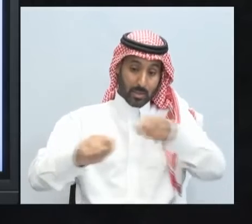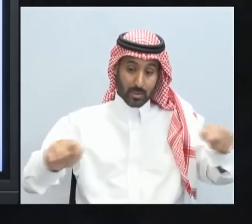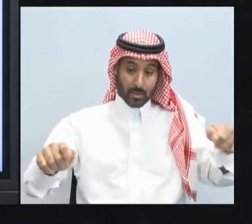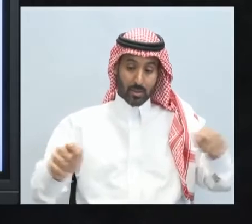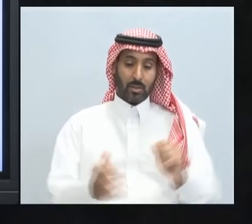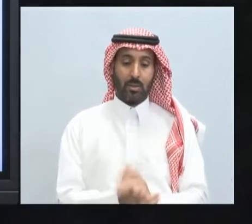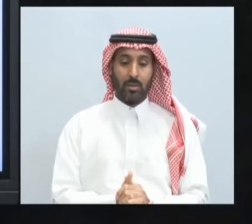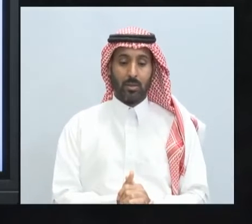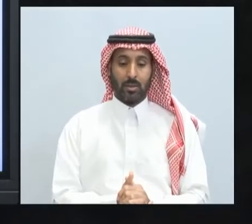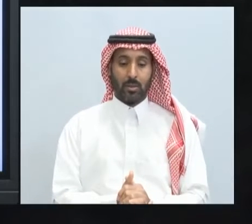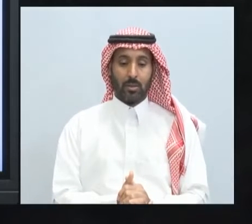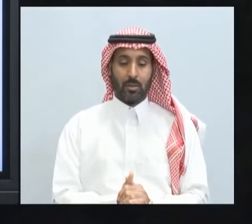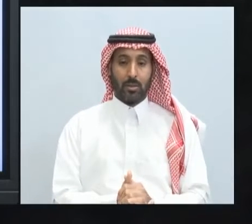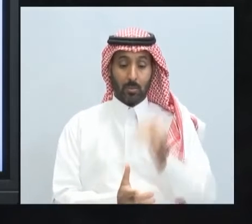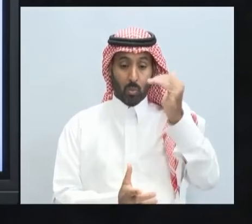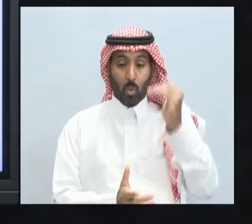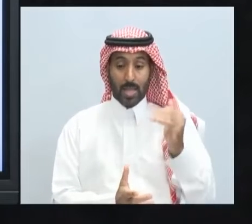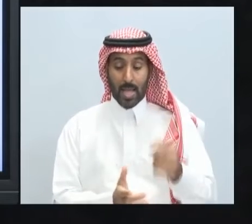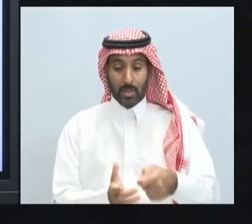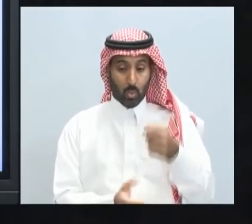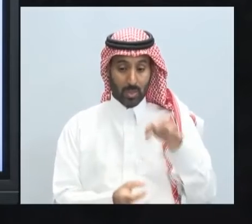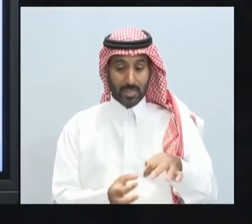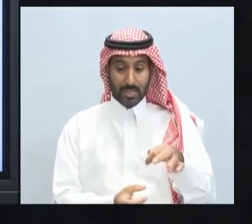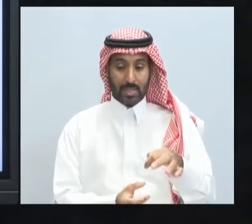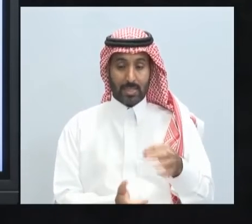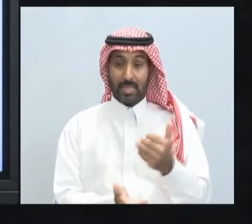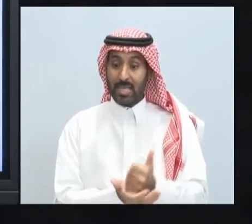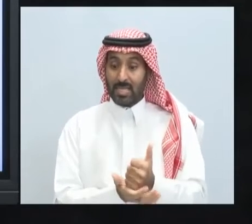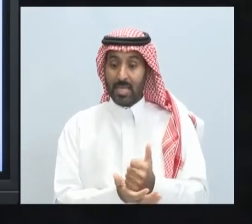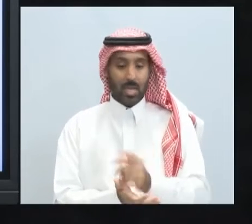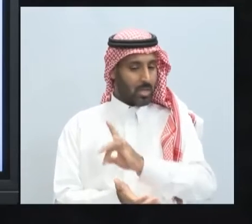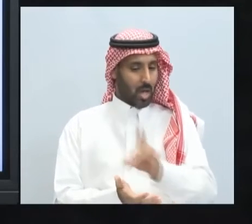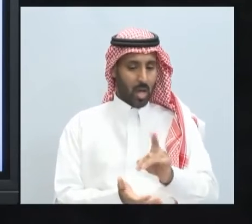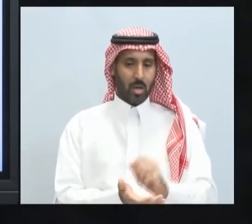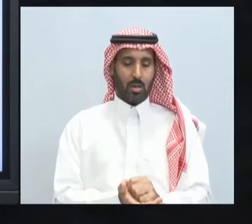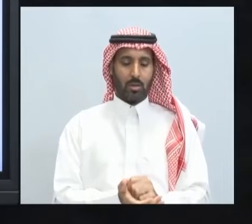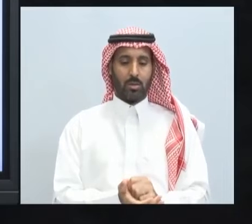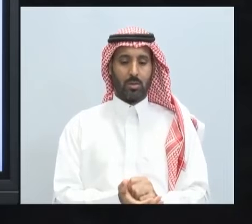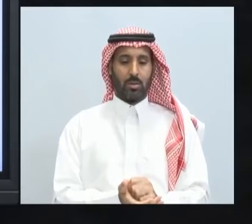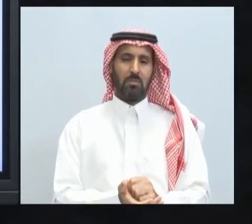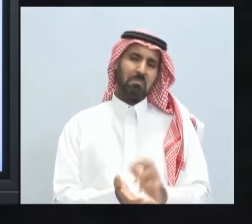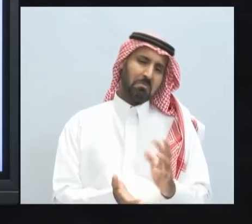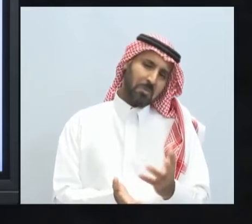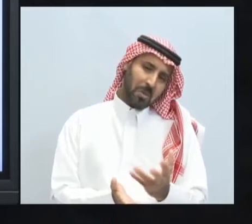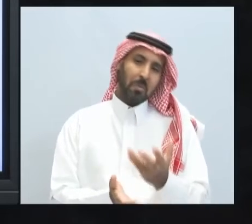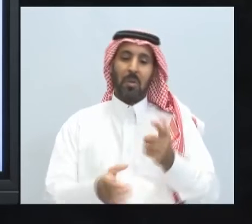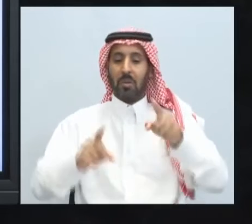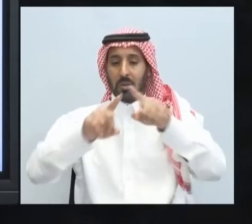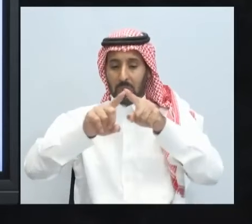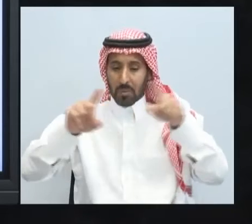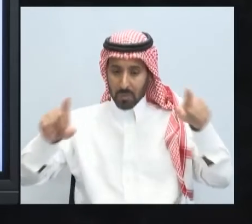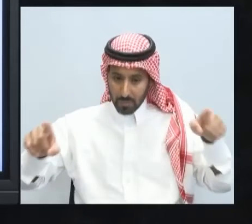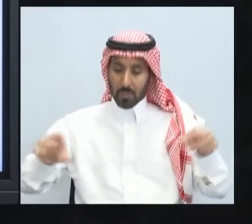قياسها بالوحدات الاساسيه لا استطيع ان اقول شاشه